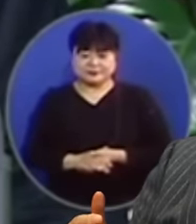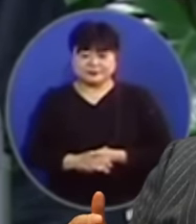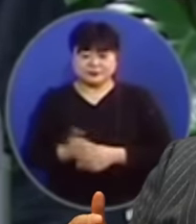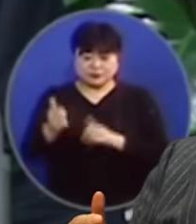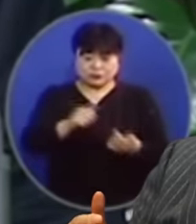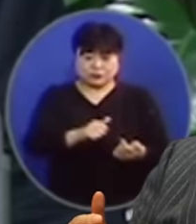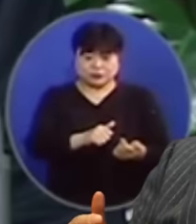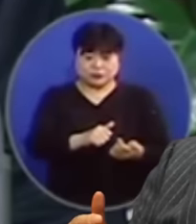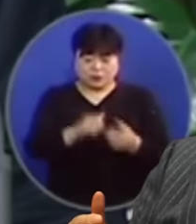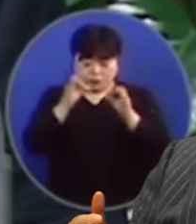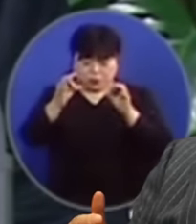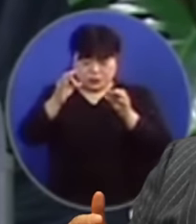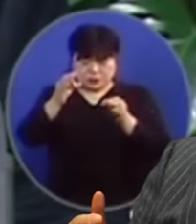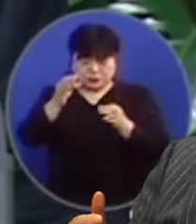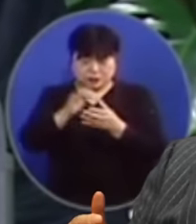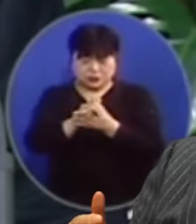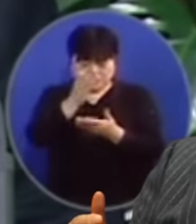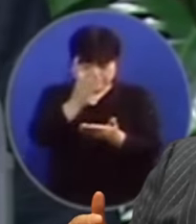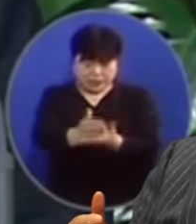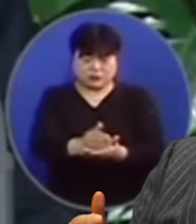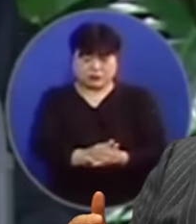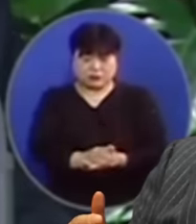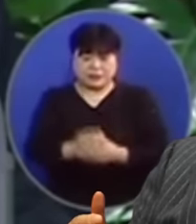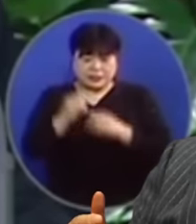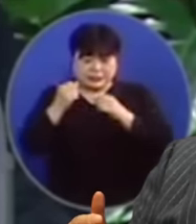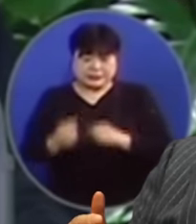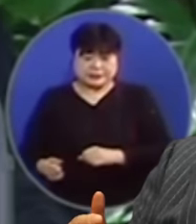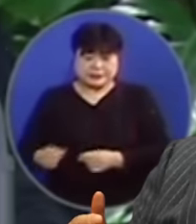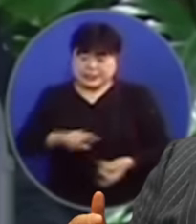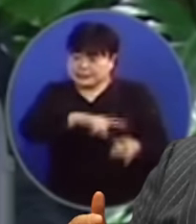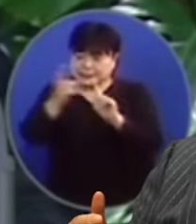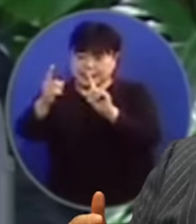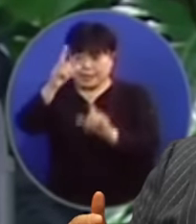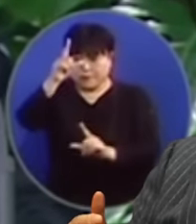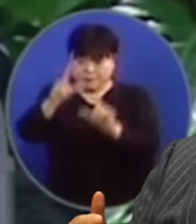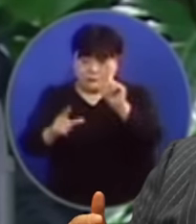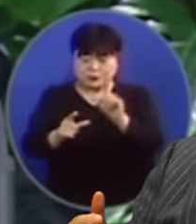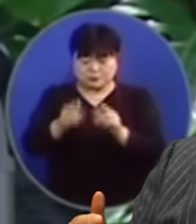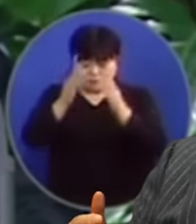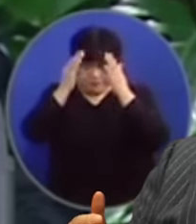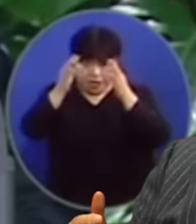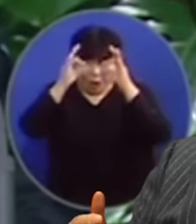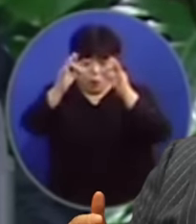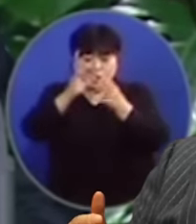죽은 시체를 바라보고 기도해서는 안 돼요. 기도할 때 살아 일어난 모습을 마음속에 바라봐야 되는 것처럼